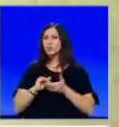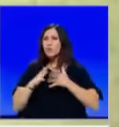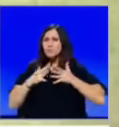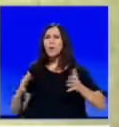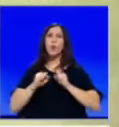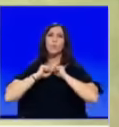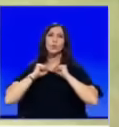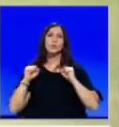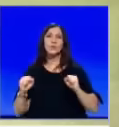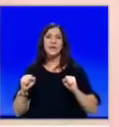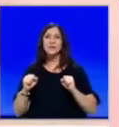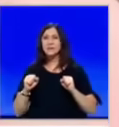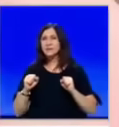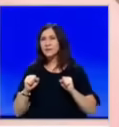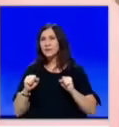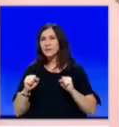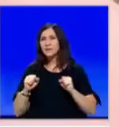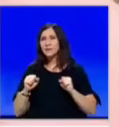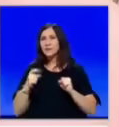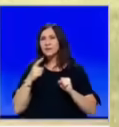и призовава за